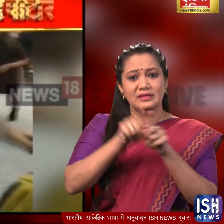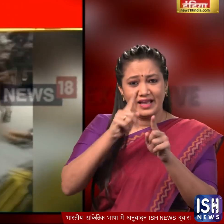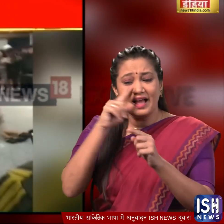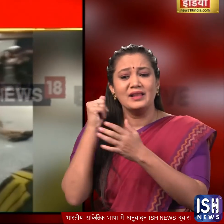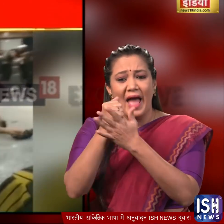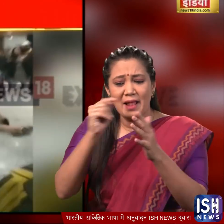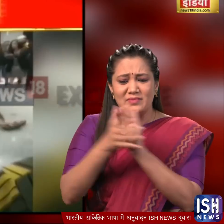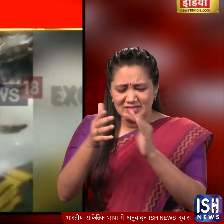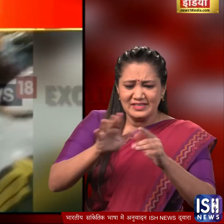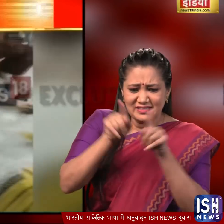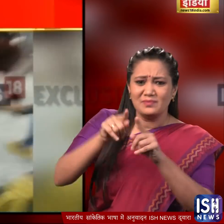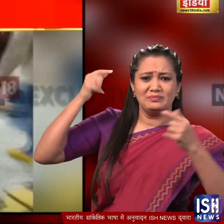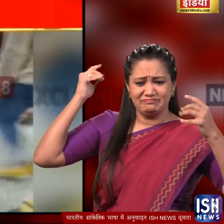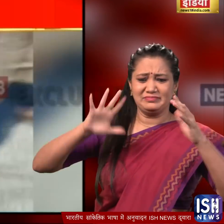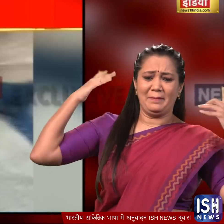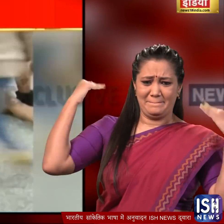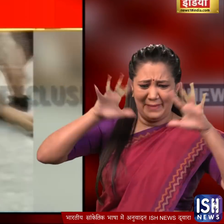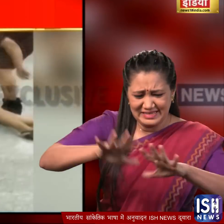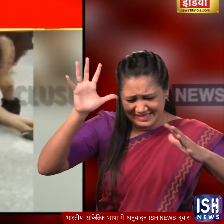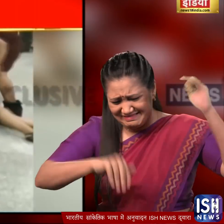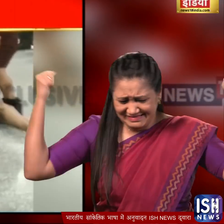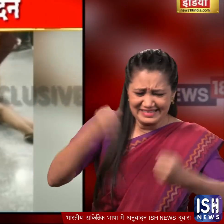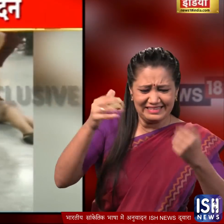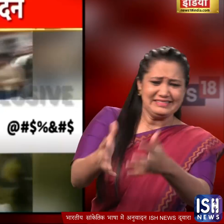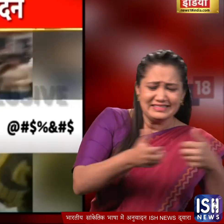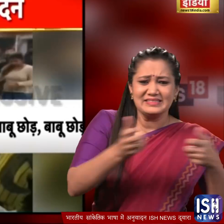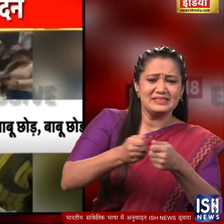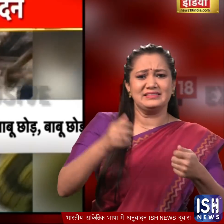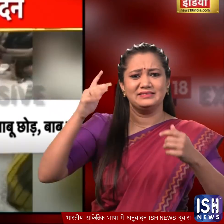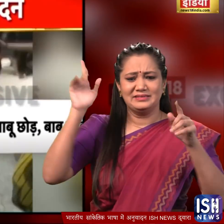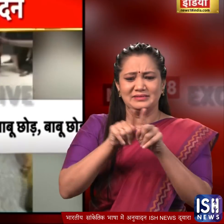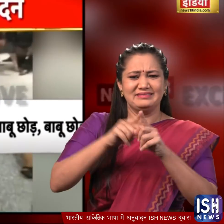उसे बचाने के लिए मारपीट कर रहे लड़के पर ताबड़तोड़ वार करते रहे।